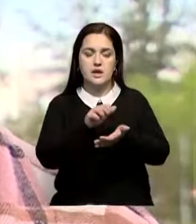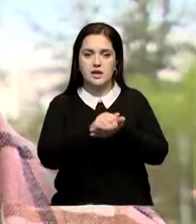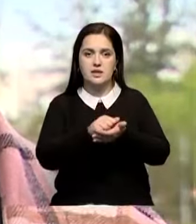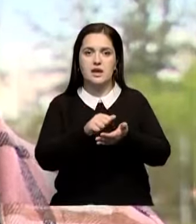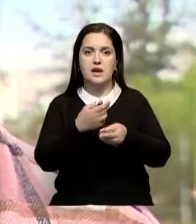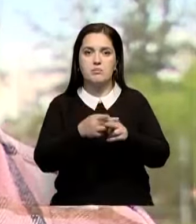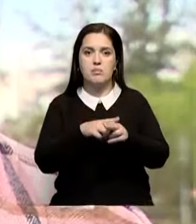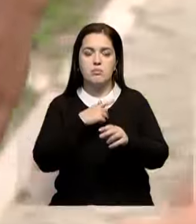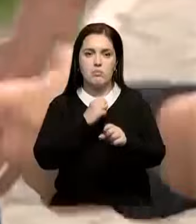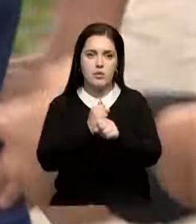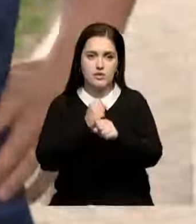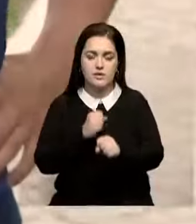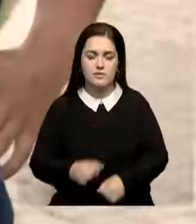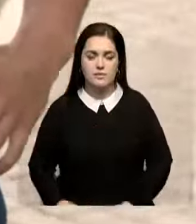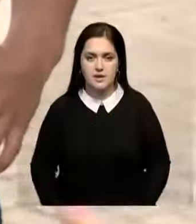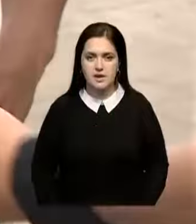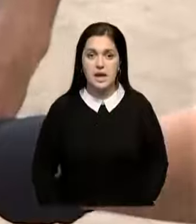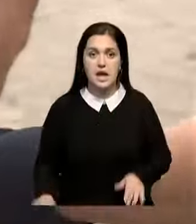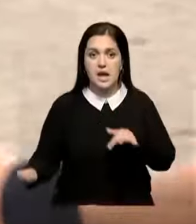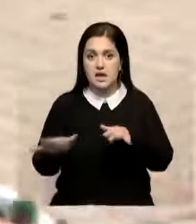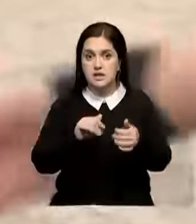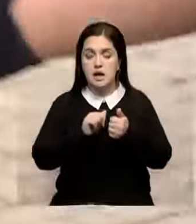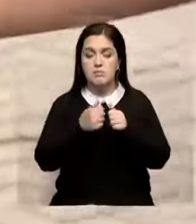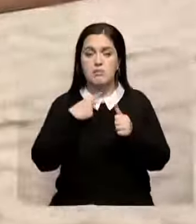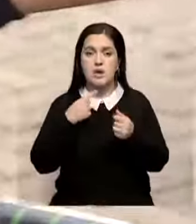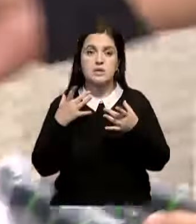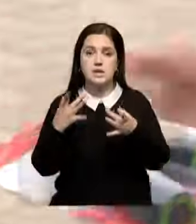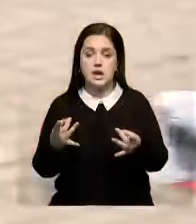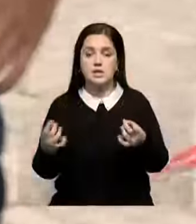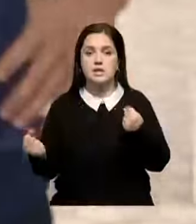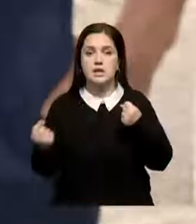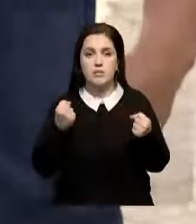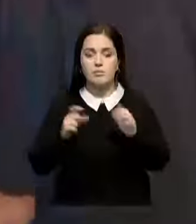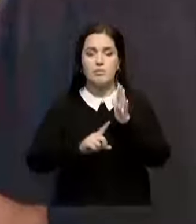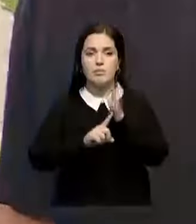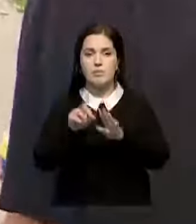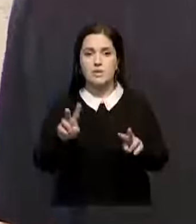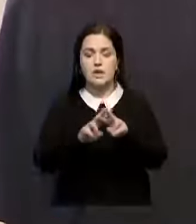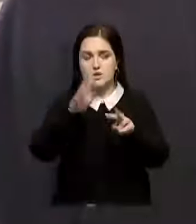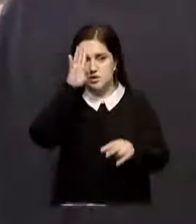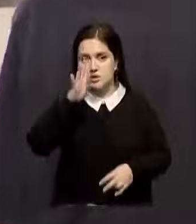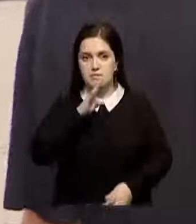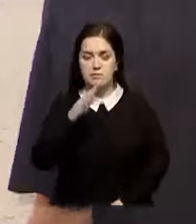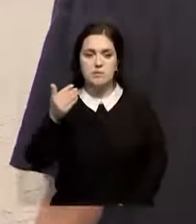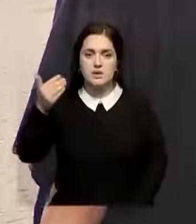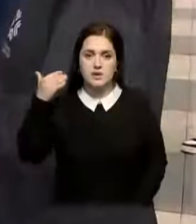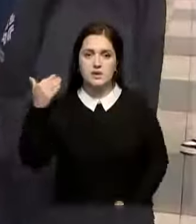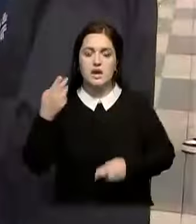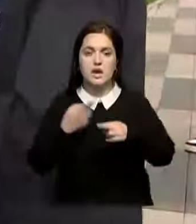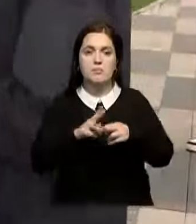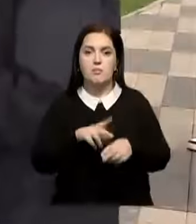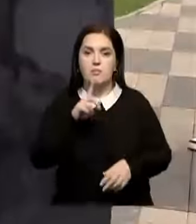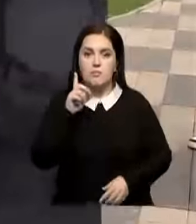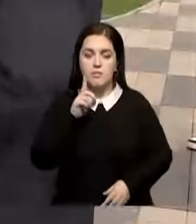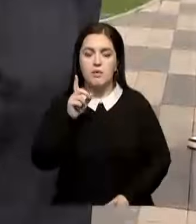боксом, мой тайм. Акция «Обменяй зависимость на спорт» стартовала в столице 4 месяца назад. Организаторы говорят, молодые